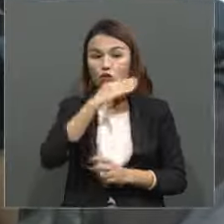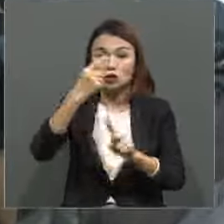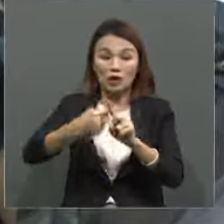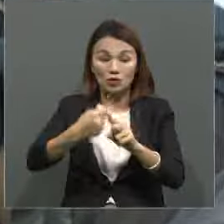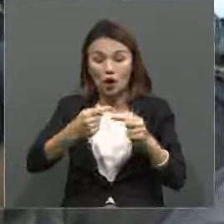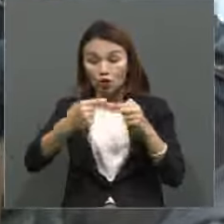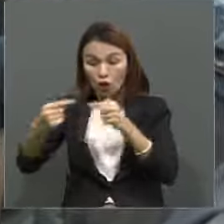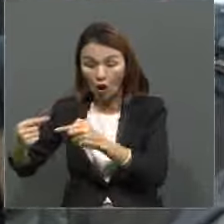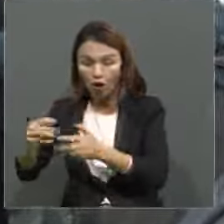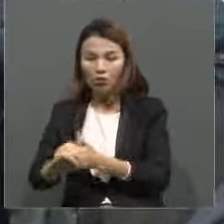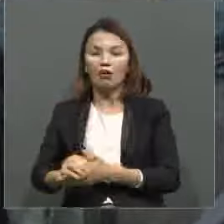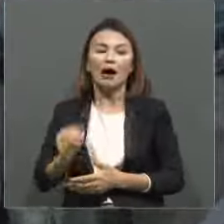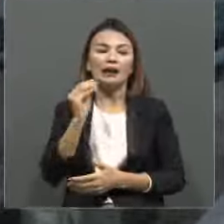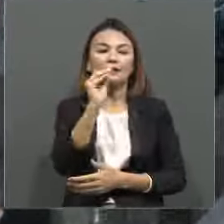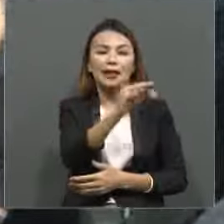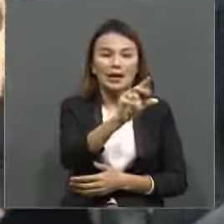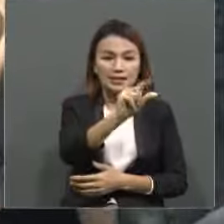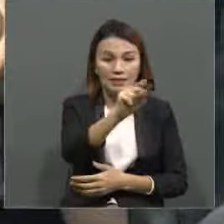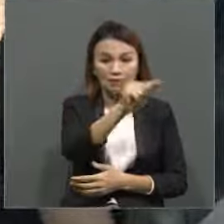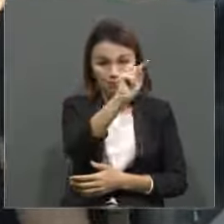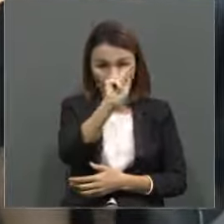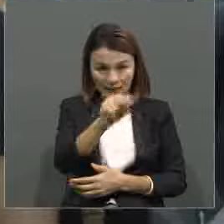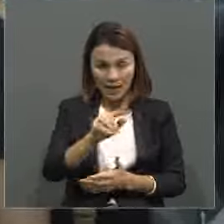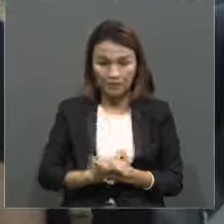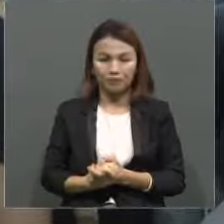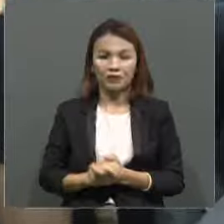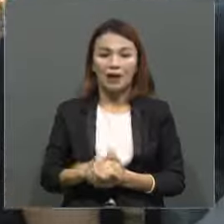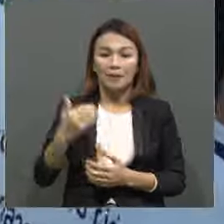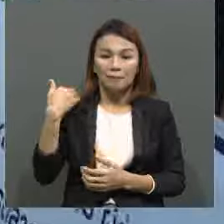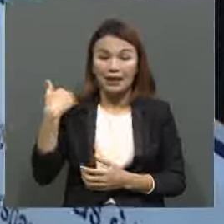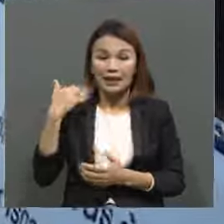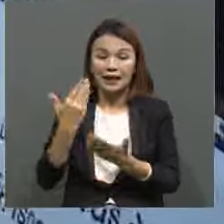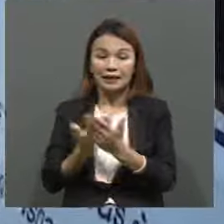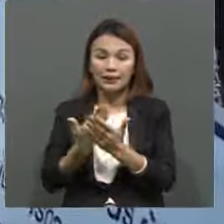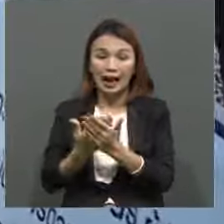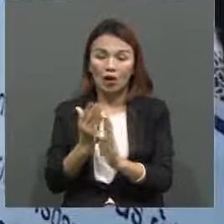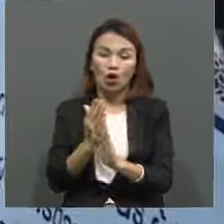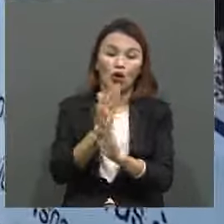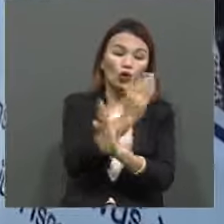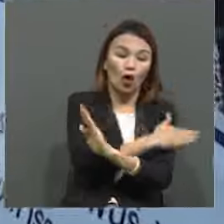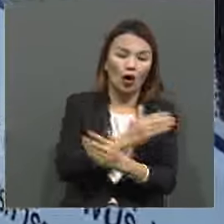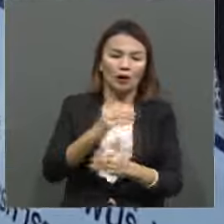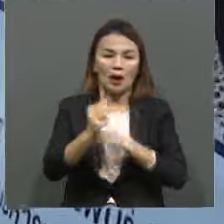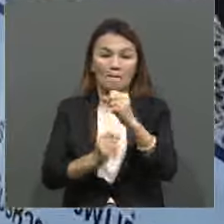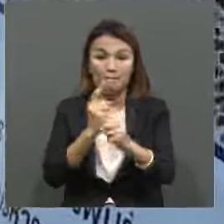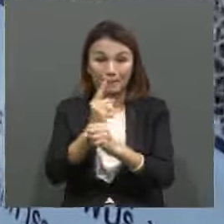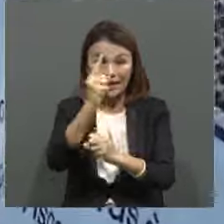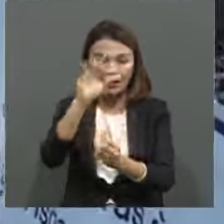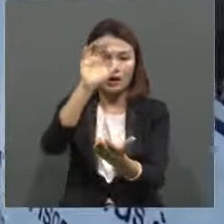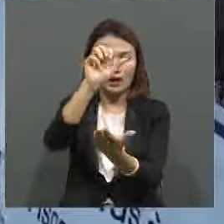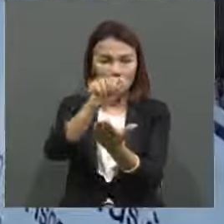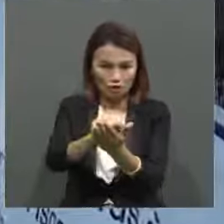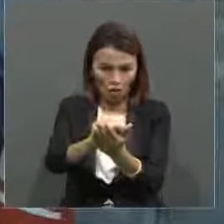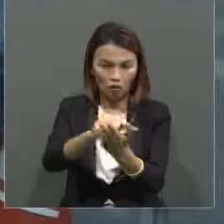งแล้วยังมีค่าประกันภัยแผงค้าตามประกาศหรือคำสั่งซึ่งต้องชำระล่วงหน้าแบบเป็นรายปีอีกด้วย